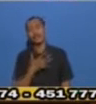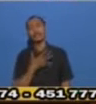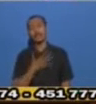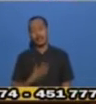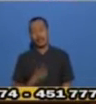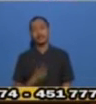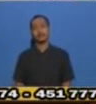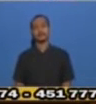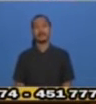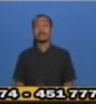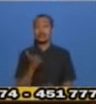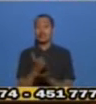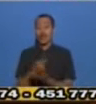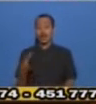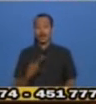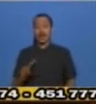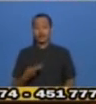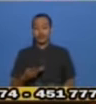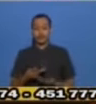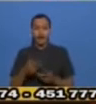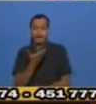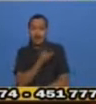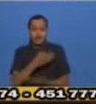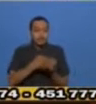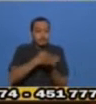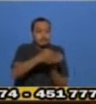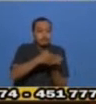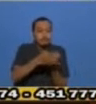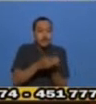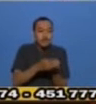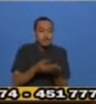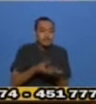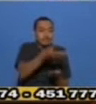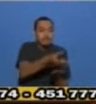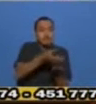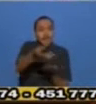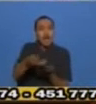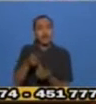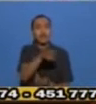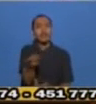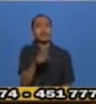kepada siapa atau sebenarnya diberikan. Nah oleh karena itu saya juga berterima kasih kepada